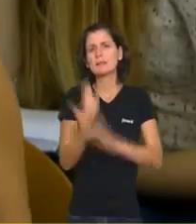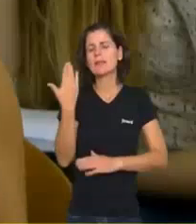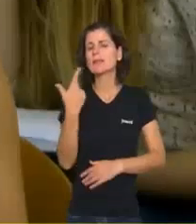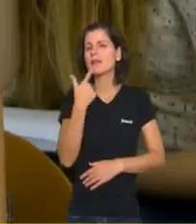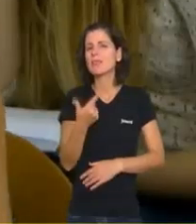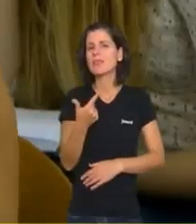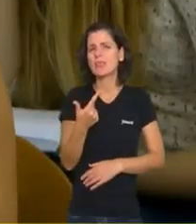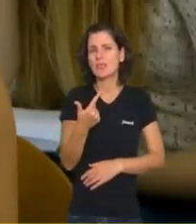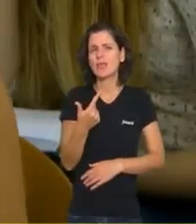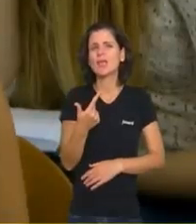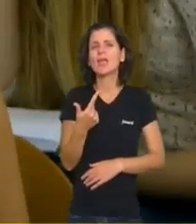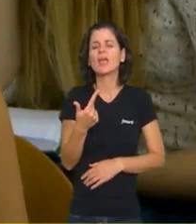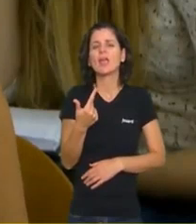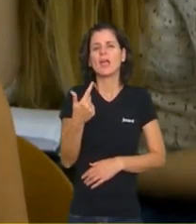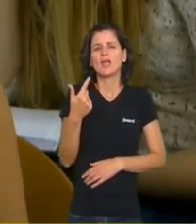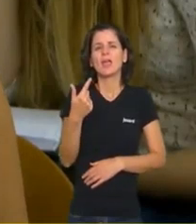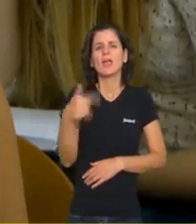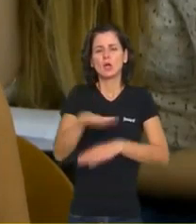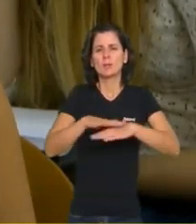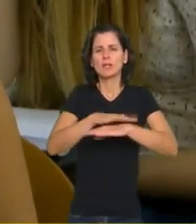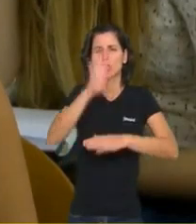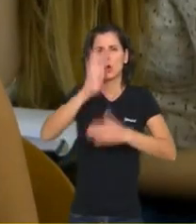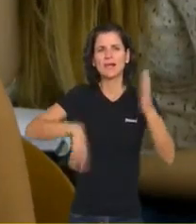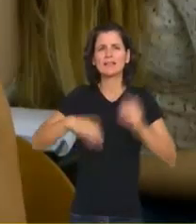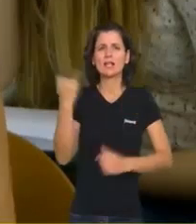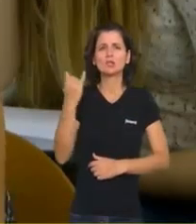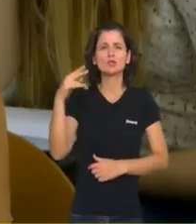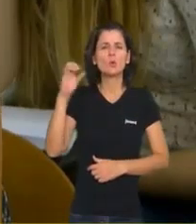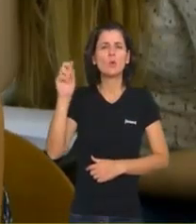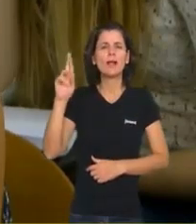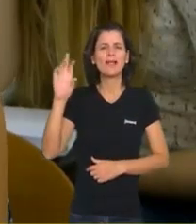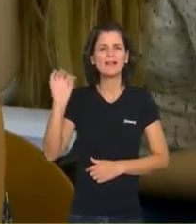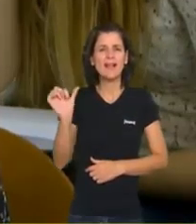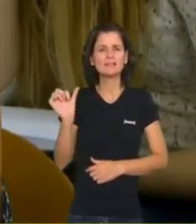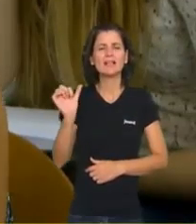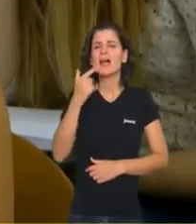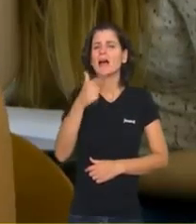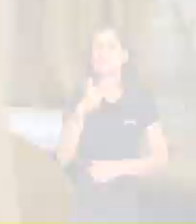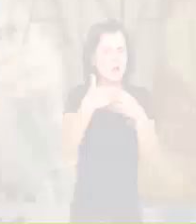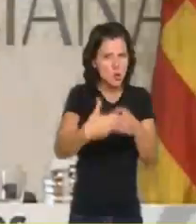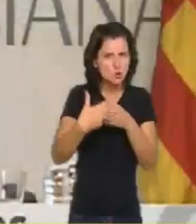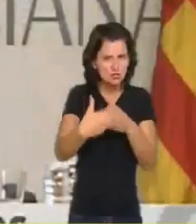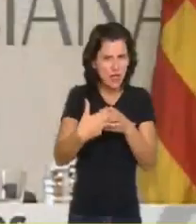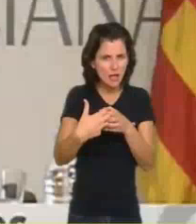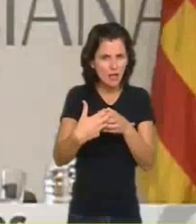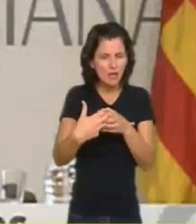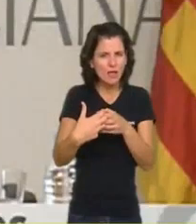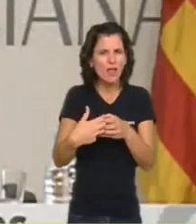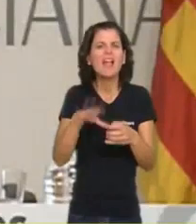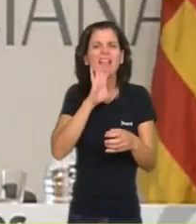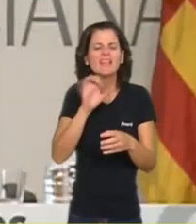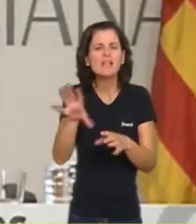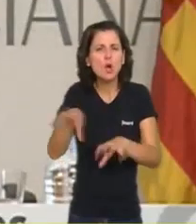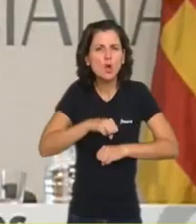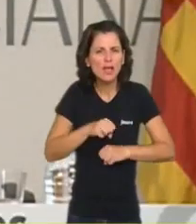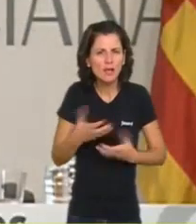se traslladava als Països Catalans. Junqueras, que ha dit que el Sabadell se n'anava als Països Catalans i no a Madrid. Respecte de la primera qüestió no tinc